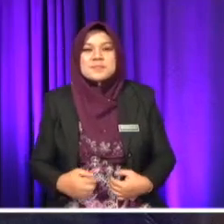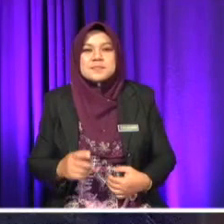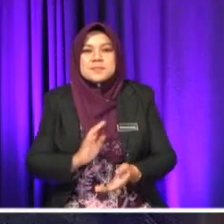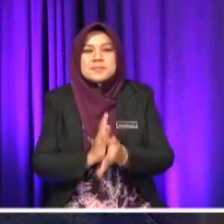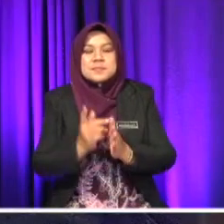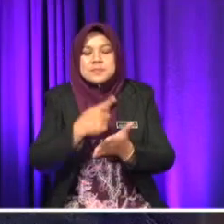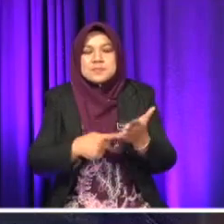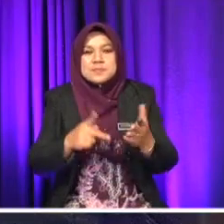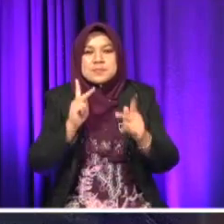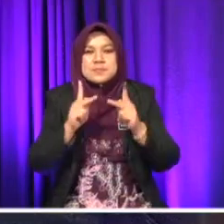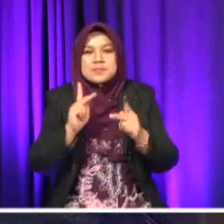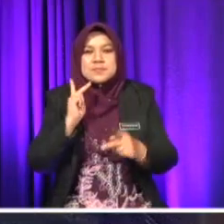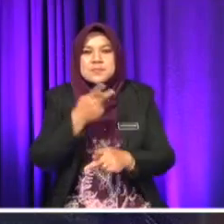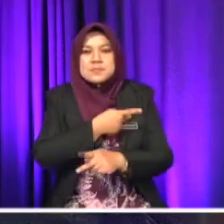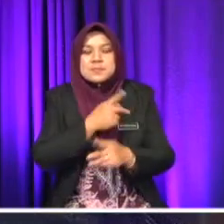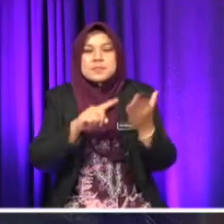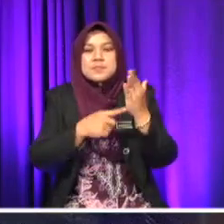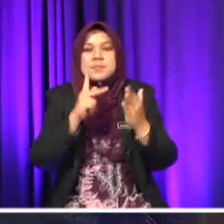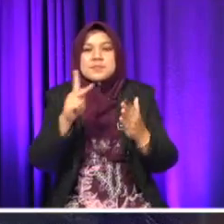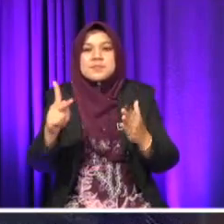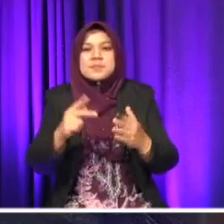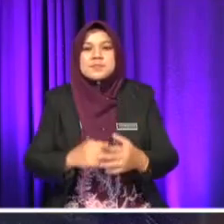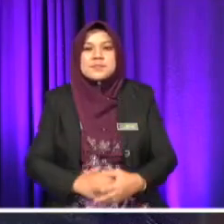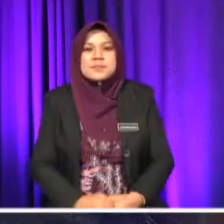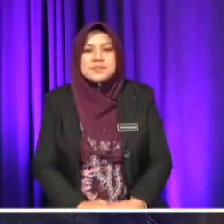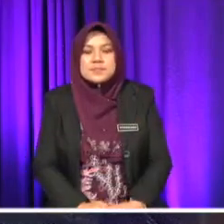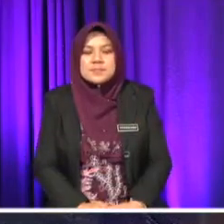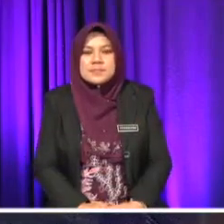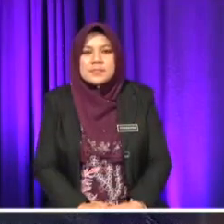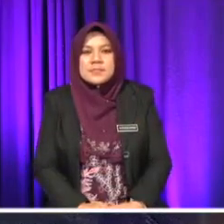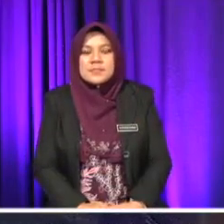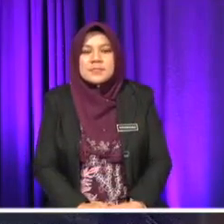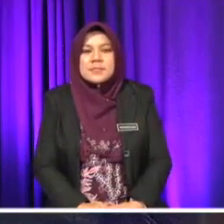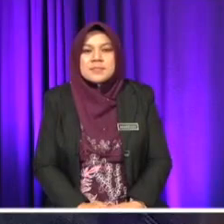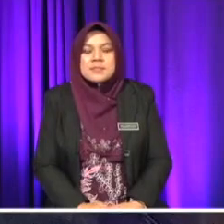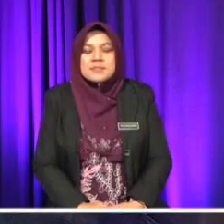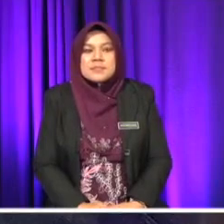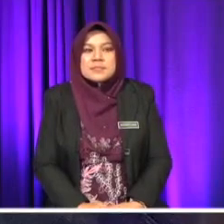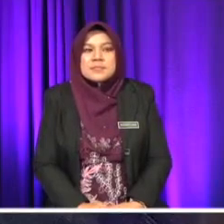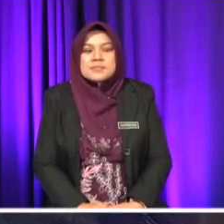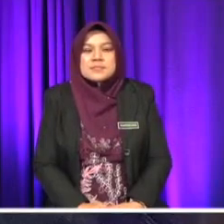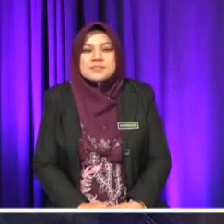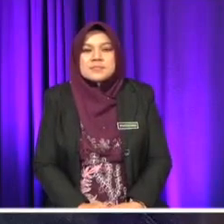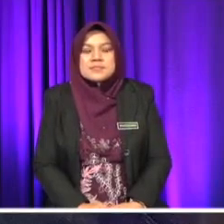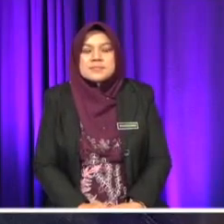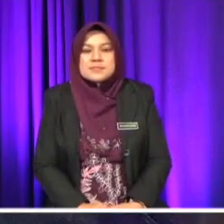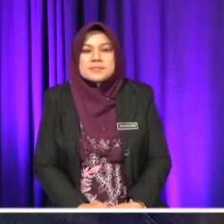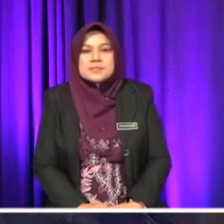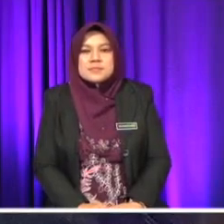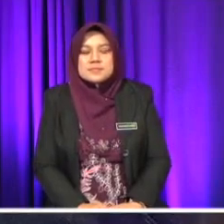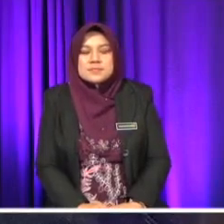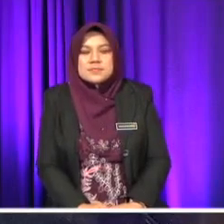kita mulaikan dengan tajuknya denyut jantung silahkan anak muda